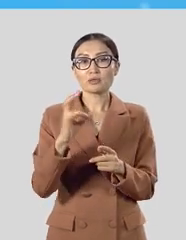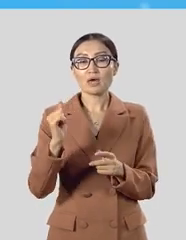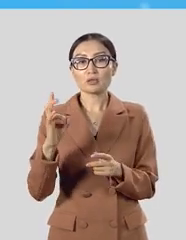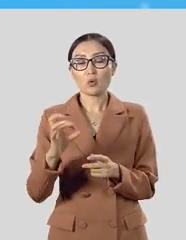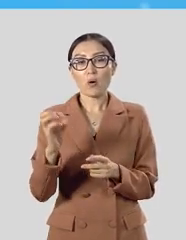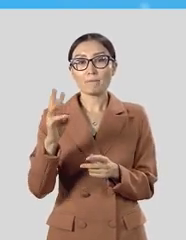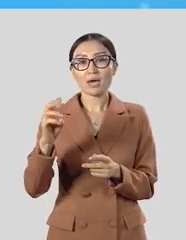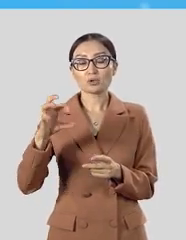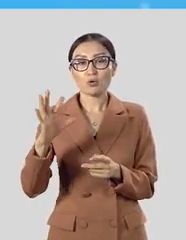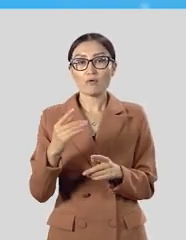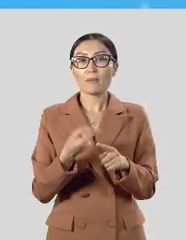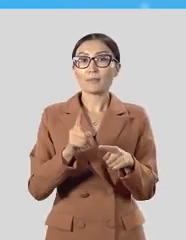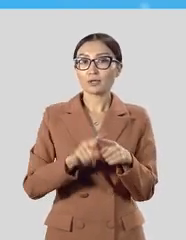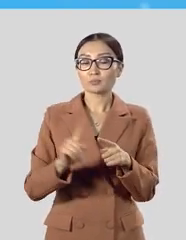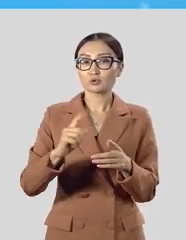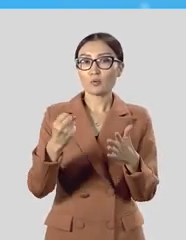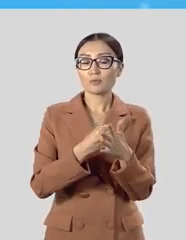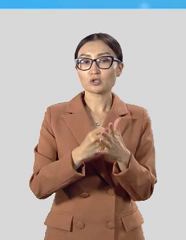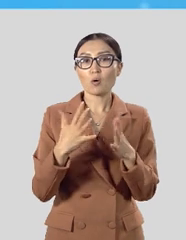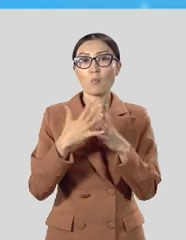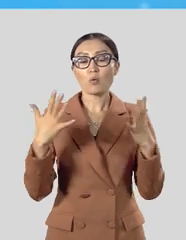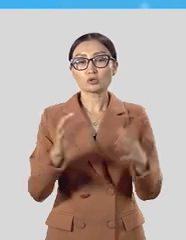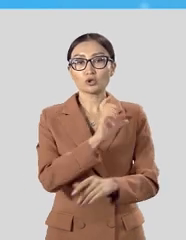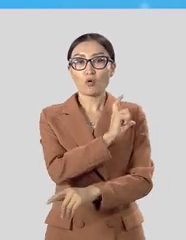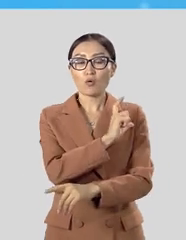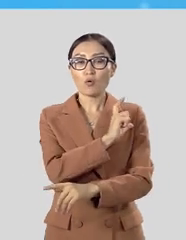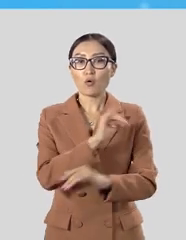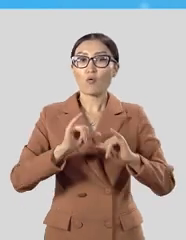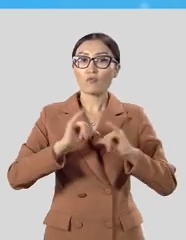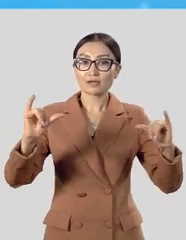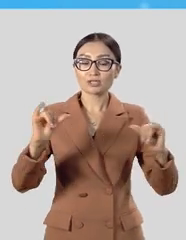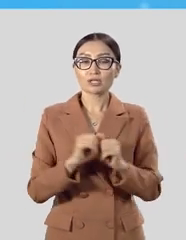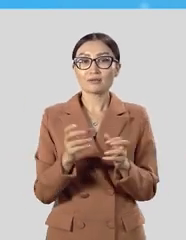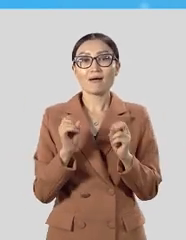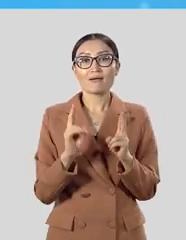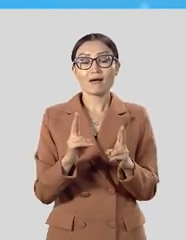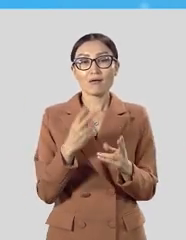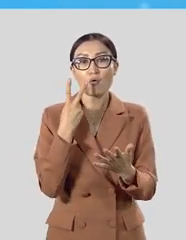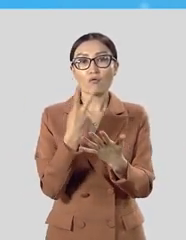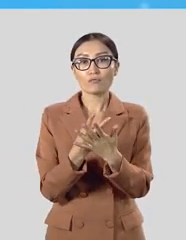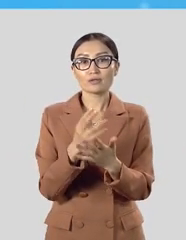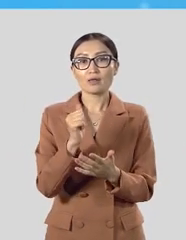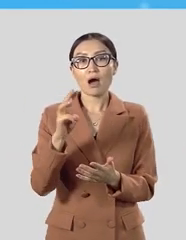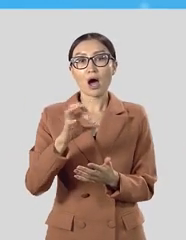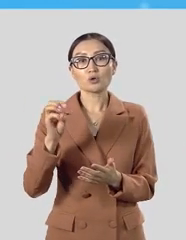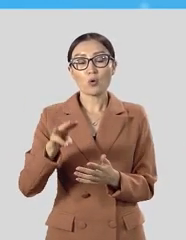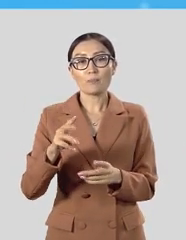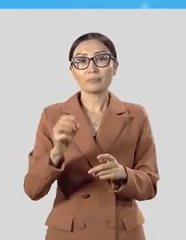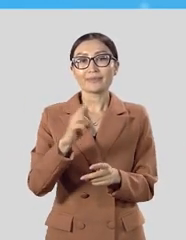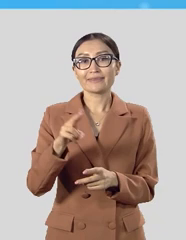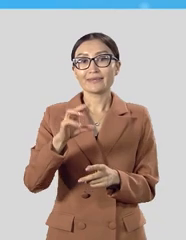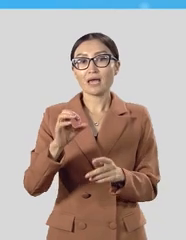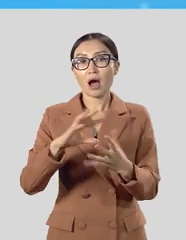нанометров. Поэтому, чтобы достичь больших увеличений, например, таких, чтобы увидеть атом, диаметр